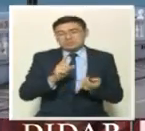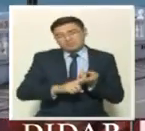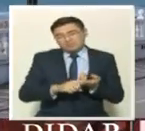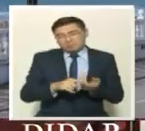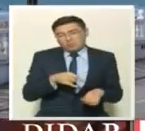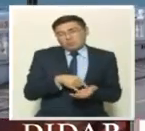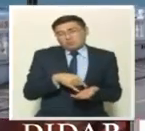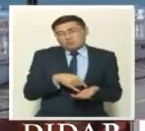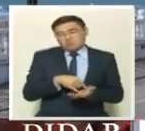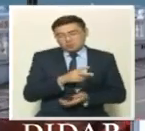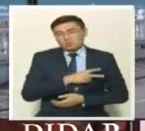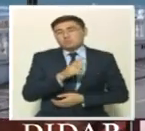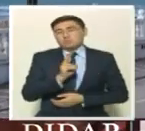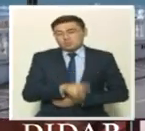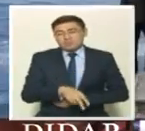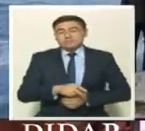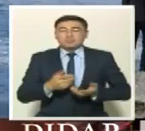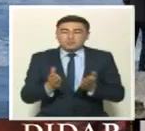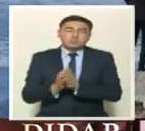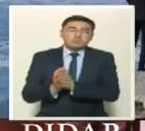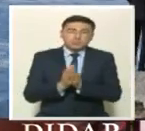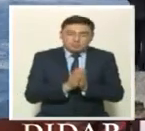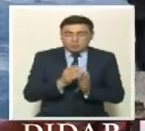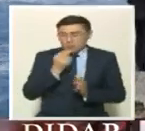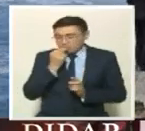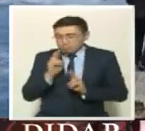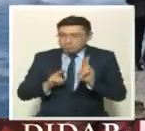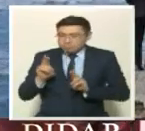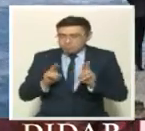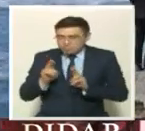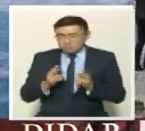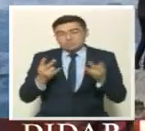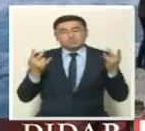салауатты өмір салтын ұстануға кеңес береді. Мөлдір Батырбай, Нәдіржан Спандияр, Дидар.